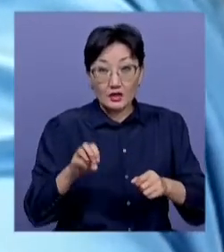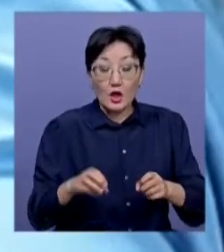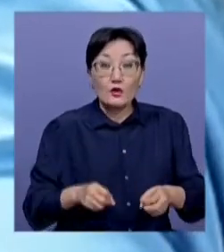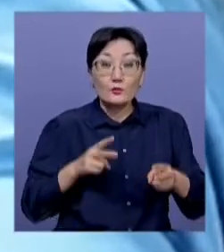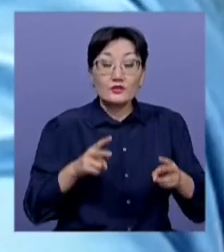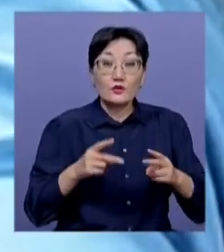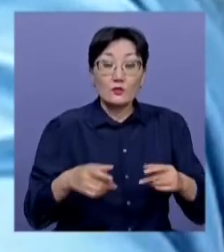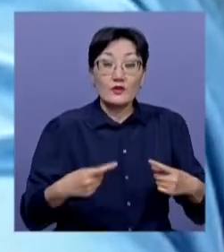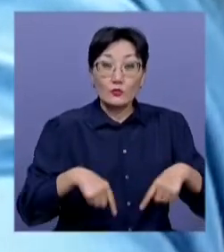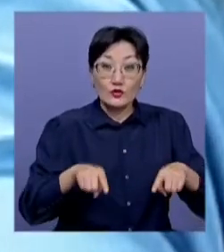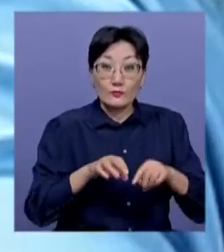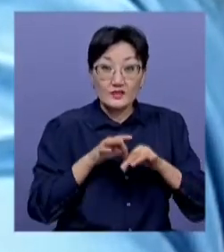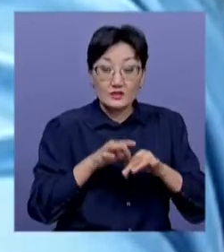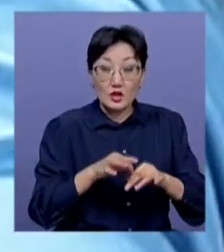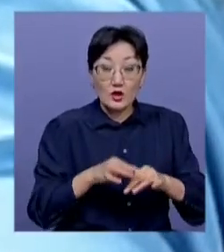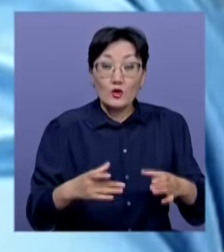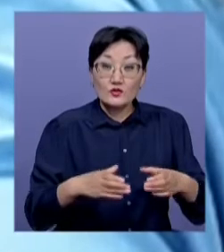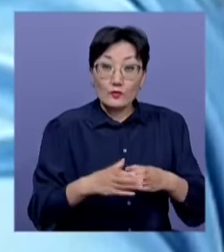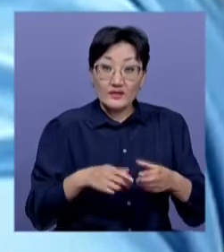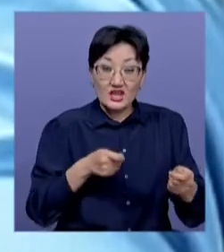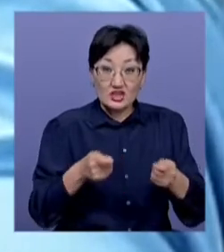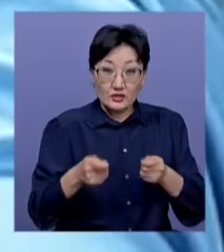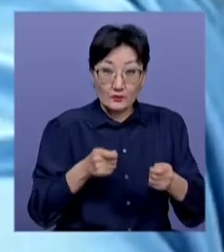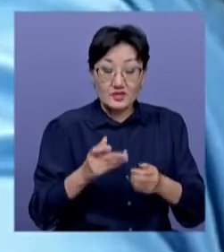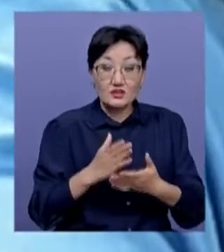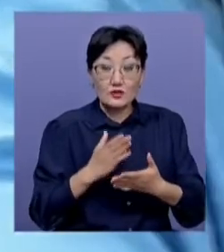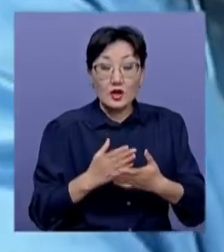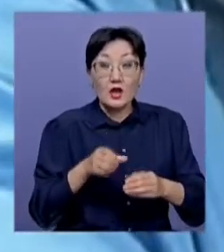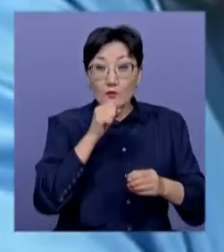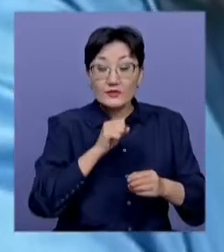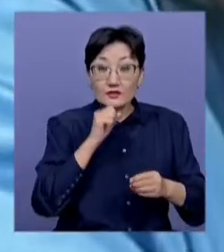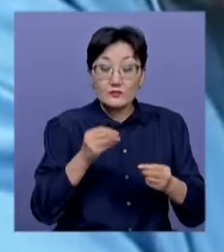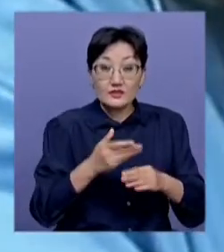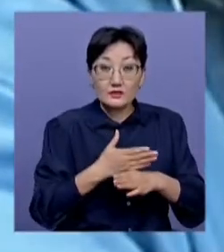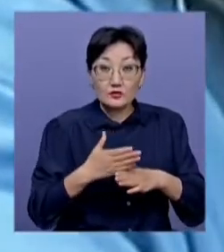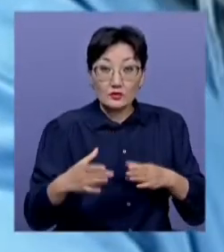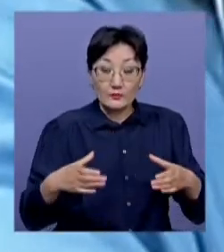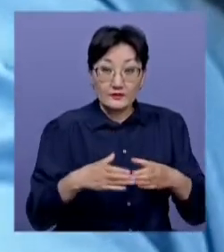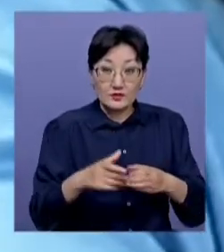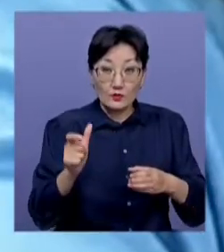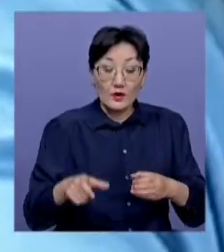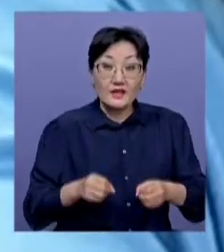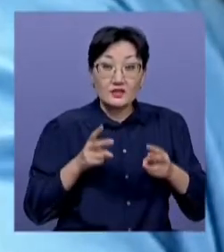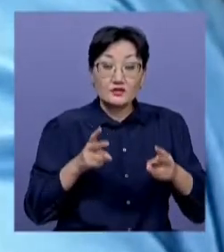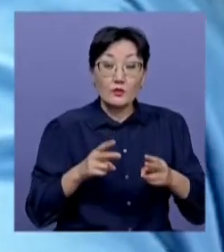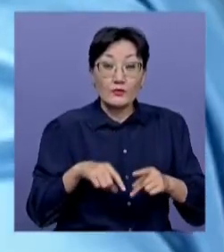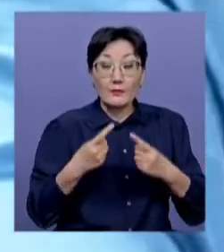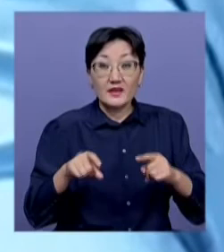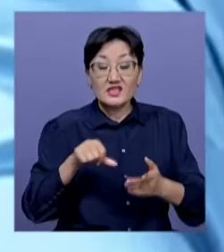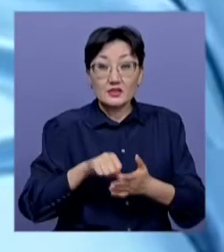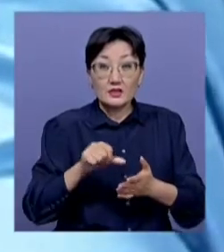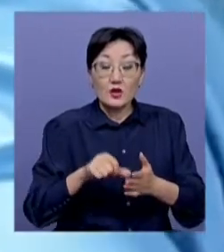қылмысты ұйымдастырушы және ұйымдасқан топтың жетекшісі болды. Жымқырылған қаражат кейіннен ұйымдастырушылар мен қылмыстың басқа